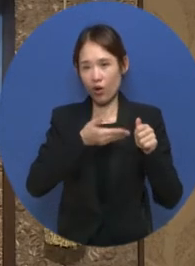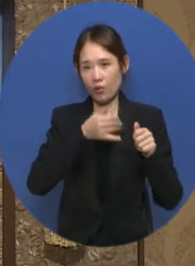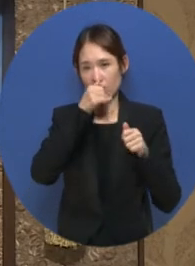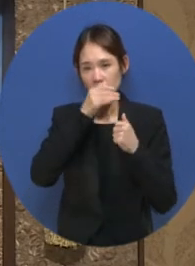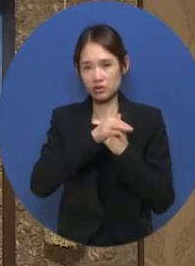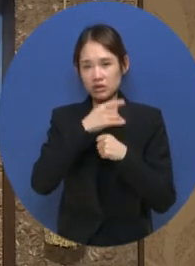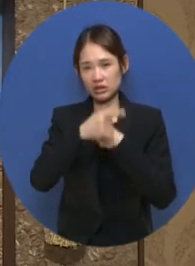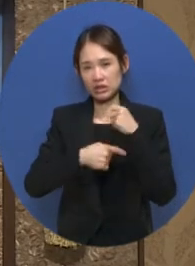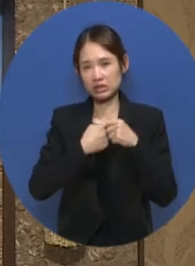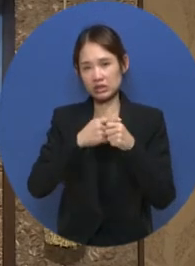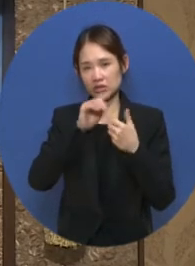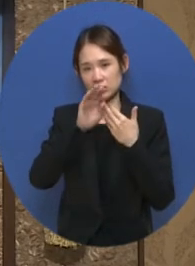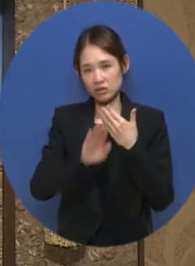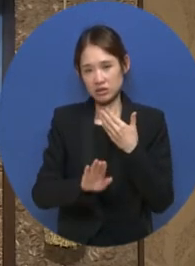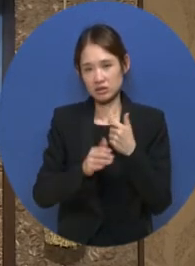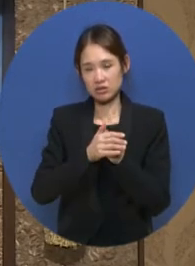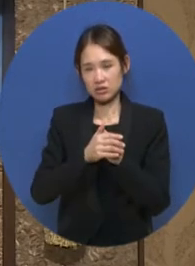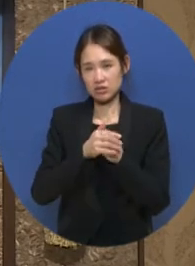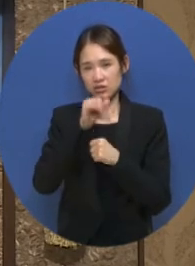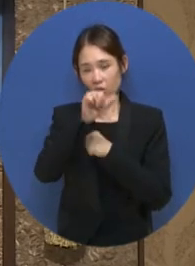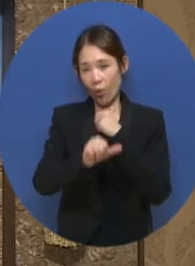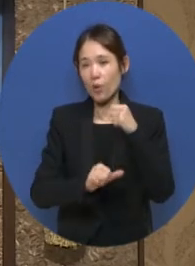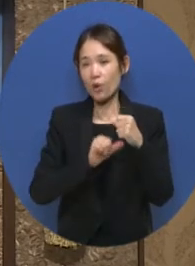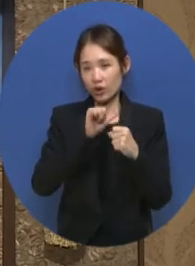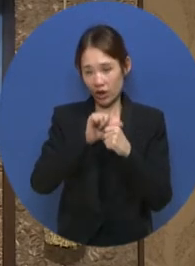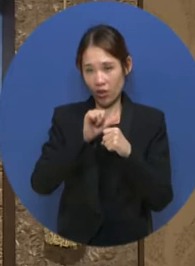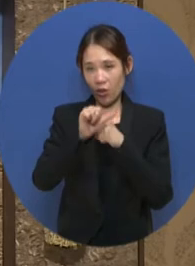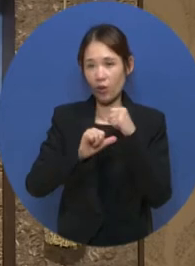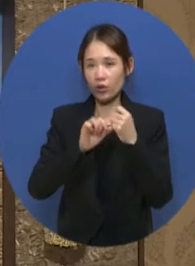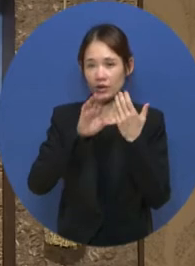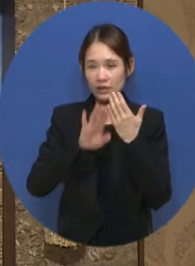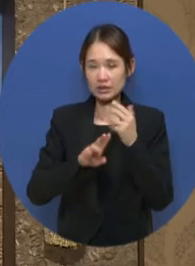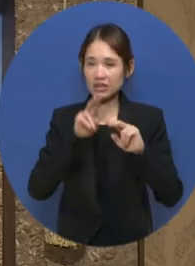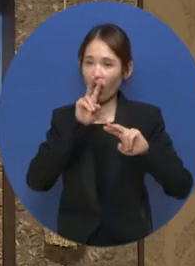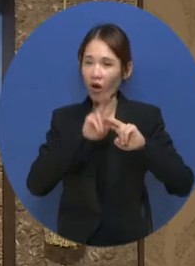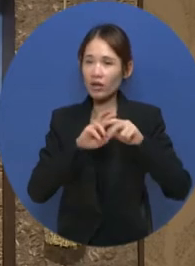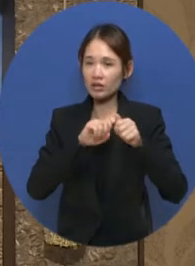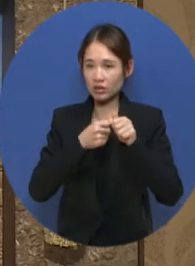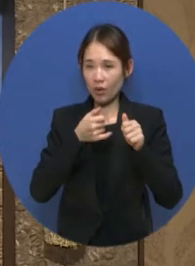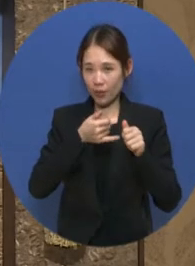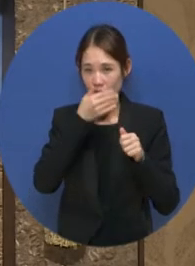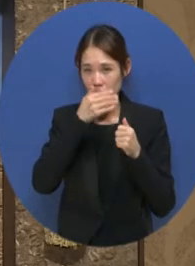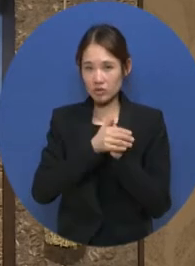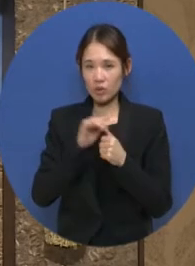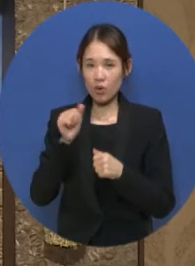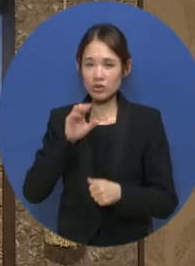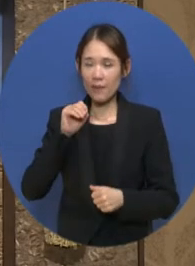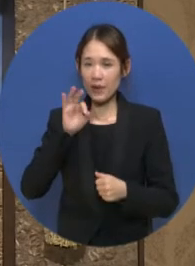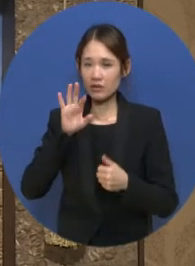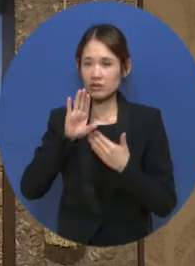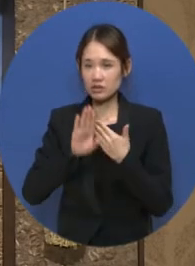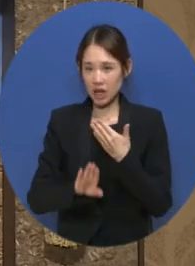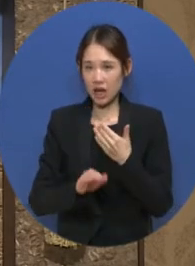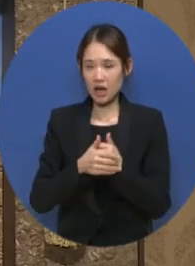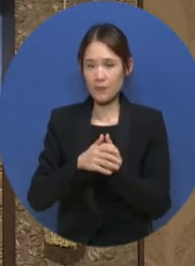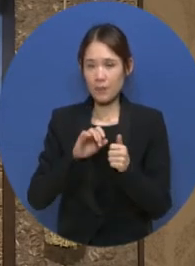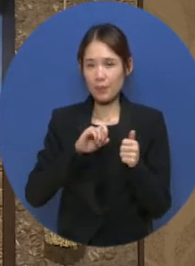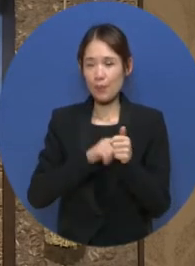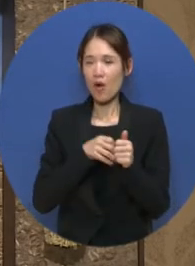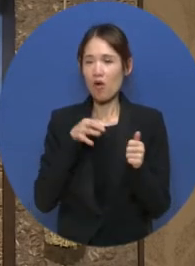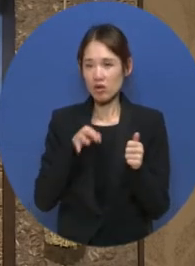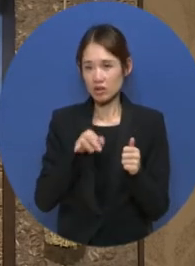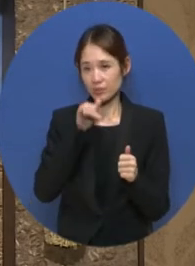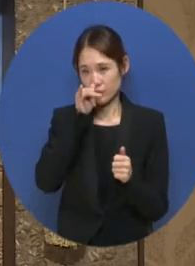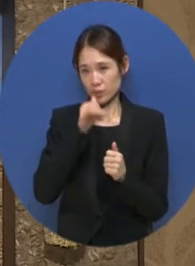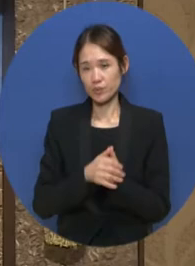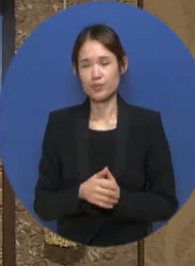야에 2차 불과 그 아이 5년이 야에 행사 처벌을 받도록 하고 있구요 e 5000만원 이하의 이제 벌금을